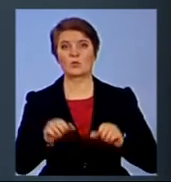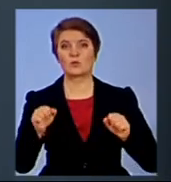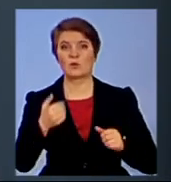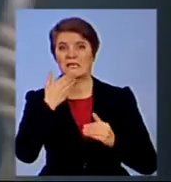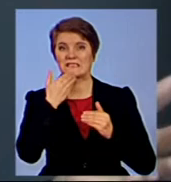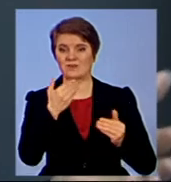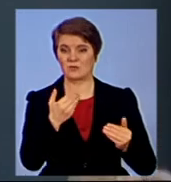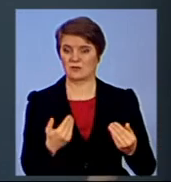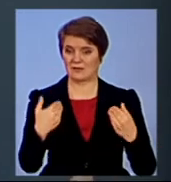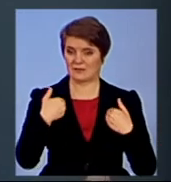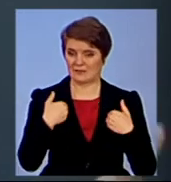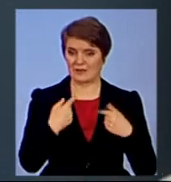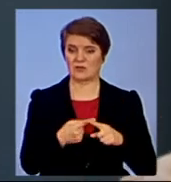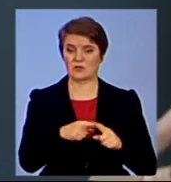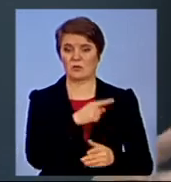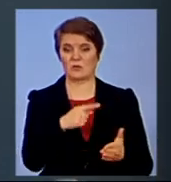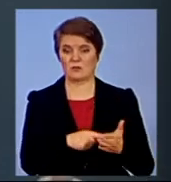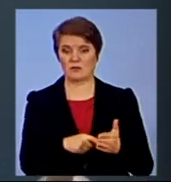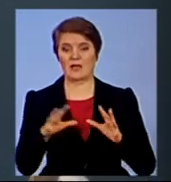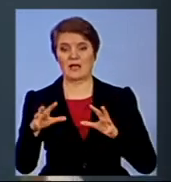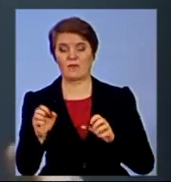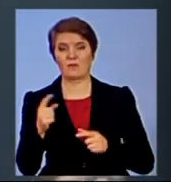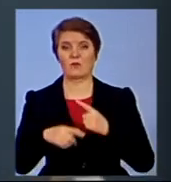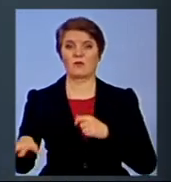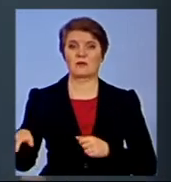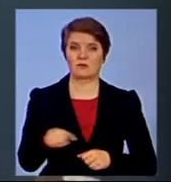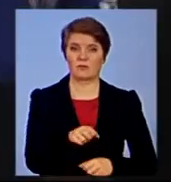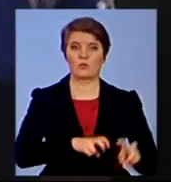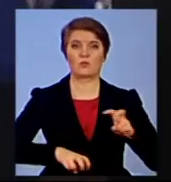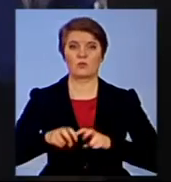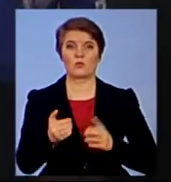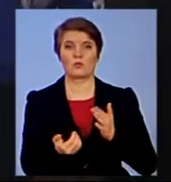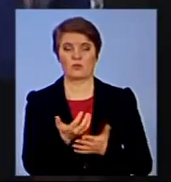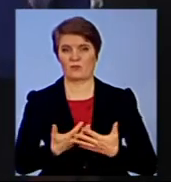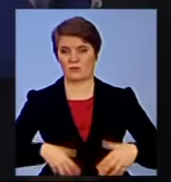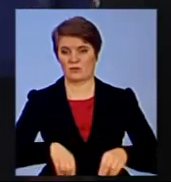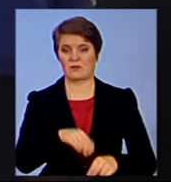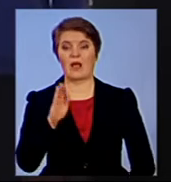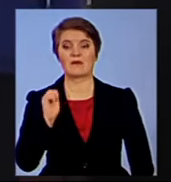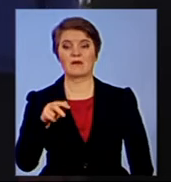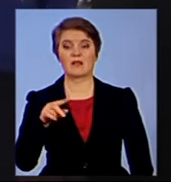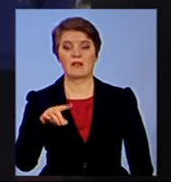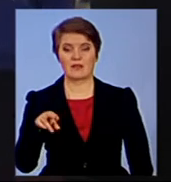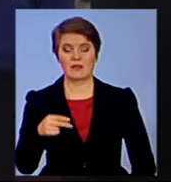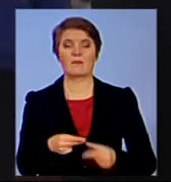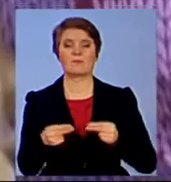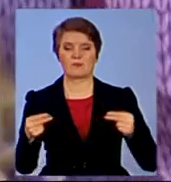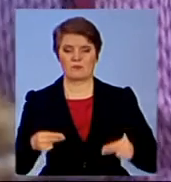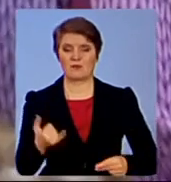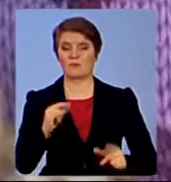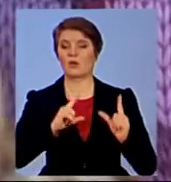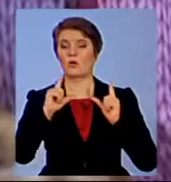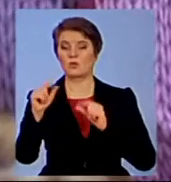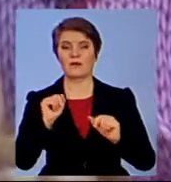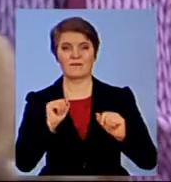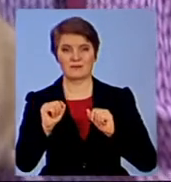звернутися до нас з цього питання, що тваринку можемо забрати і шукати її нову родину. Валерія підписала такий контракт тепер, коли вирушає у